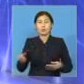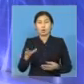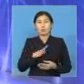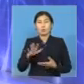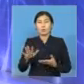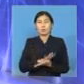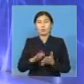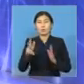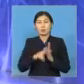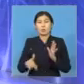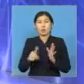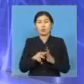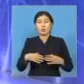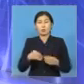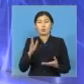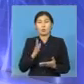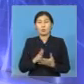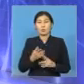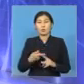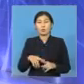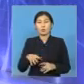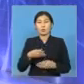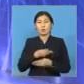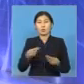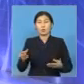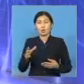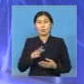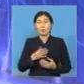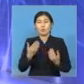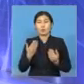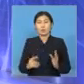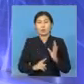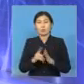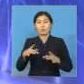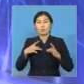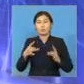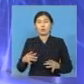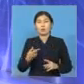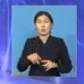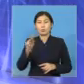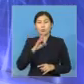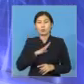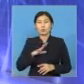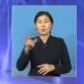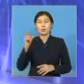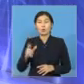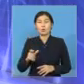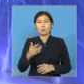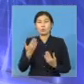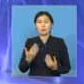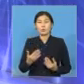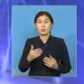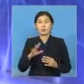Бұл ауылда 86 түтін бар, әр үйге шопан ата төлін таратты. Ізгілікке бастайтын мерекеде игі іс атқарған ауыл азаматының ісіне